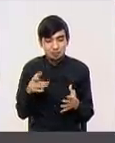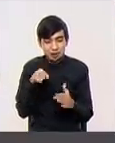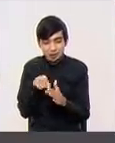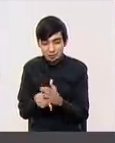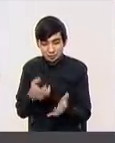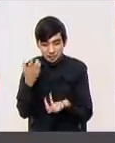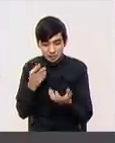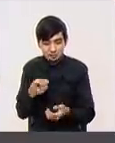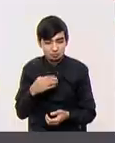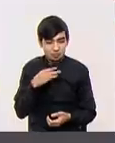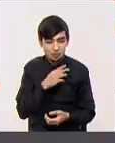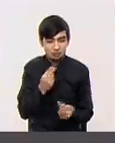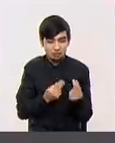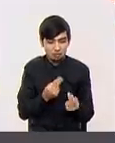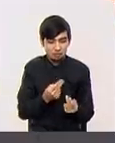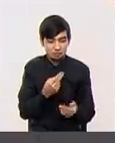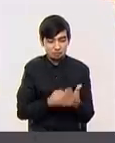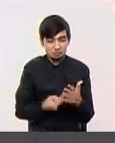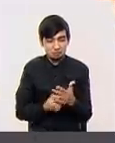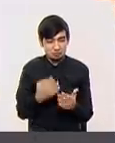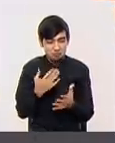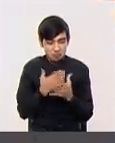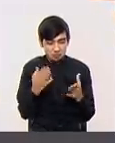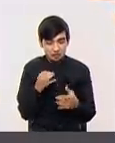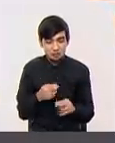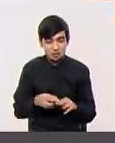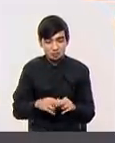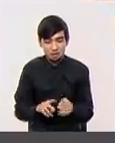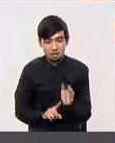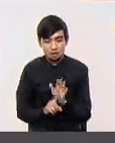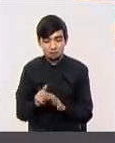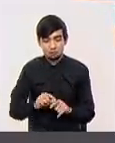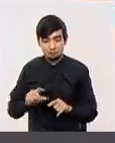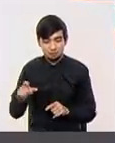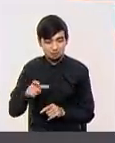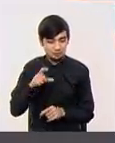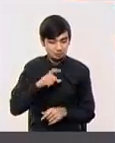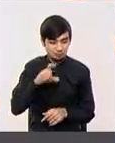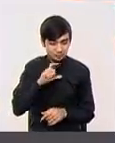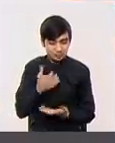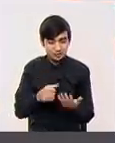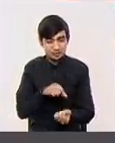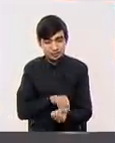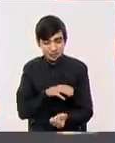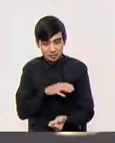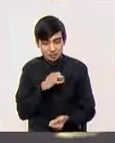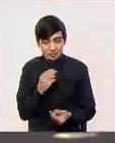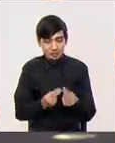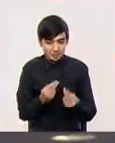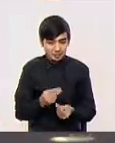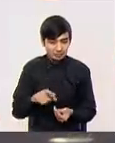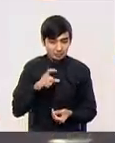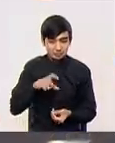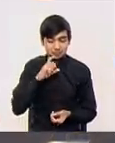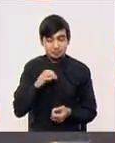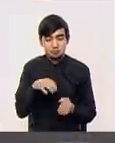жатқанын айтып дабыл қағуда. Науқастарының ауру себебінің анамнезін жасаған психиатр мамандар ойын құмар маскүнемге кейін